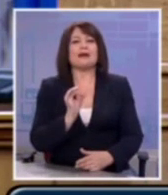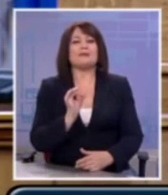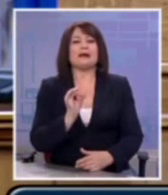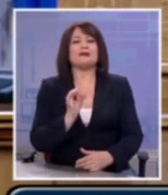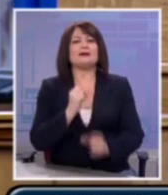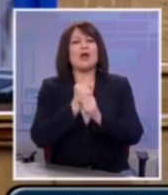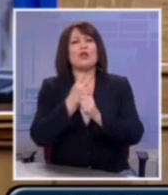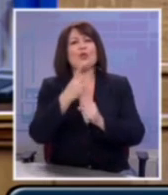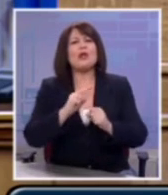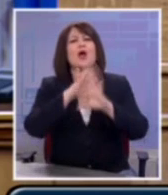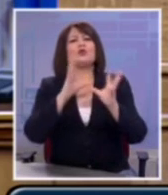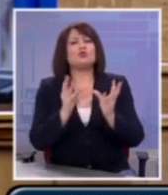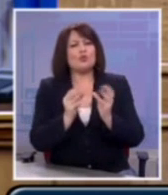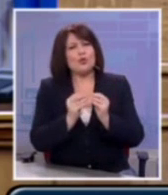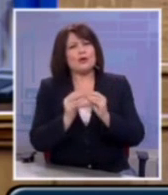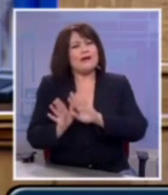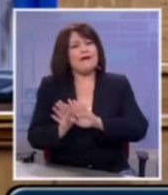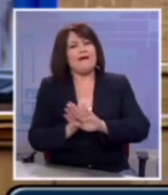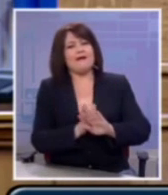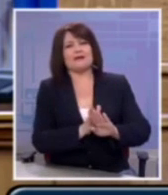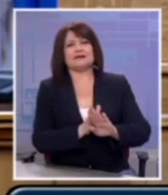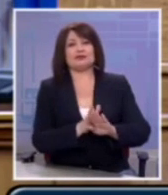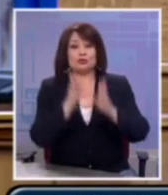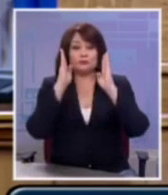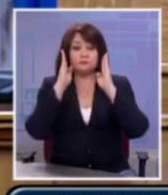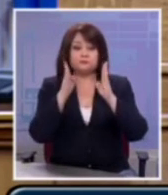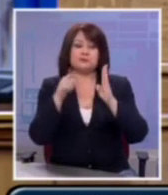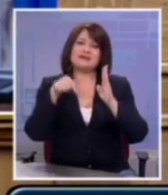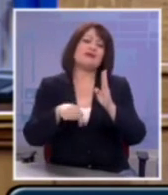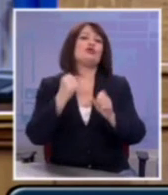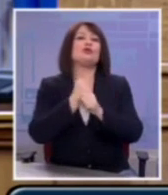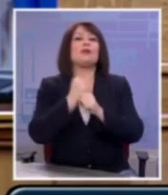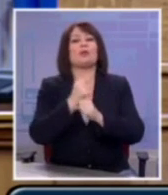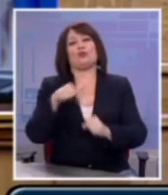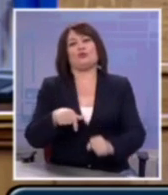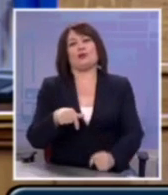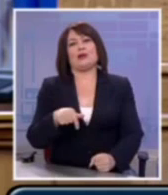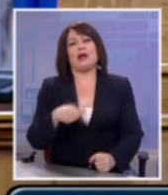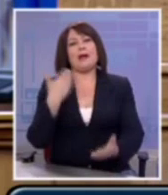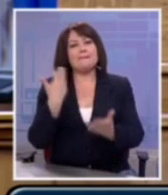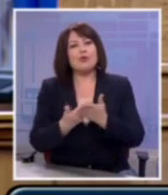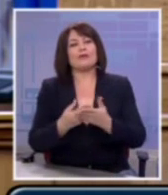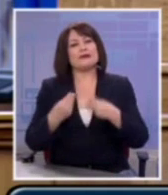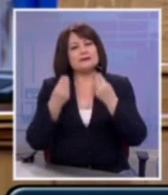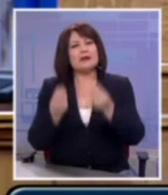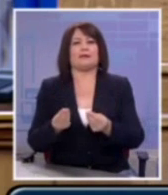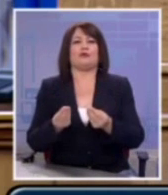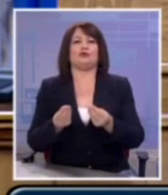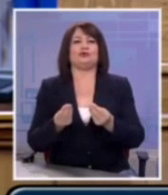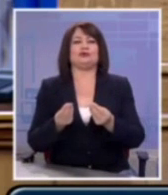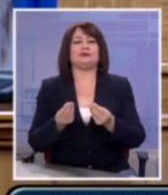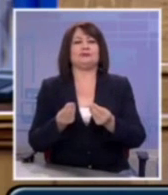κάθε άλλη του ασχολία και έχει αφιερωθεί στο να τεκμηριώσει μέσα από